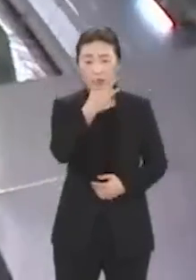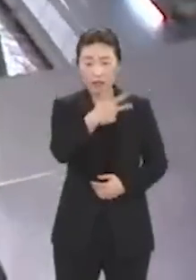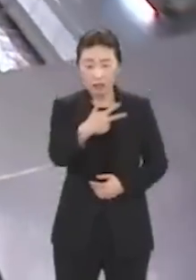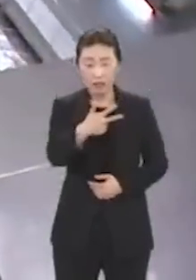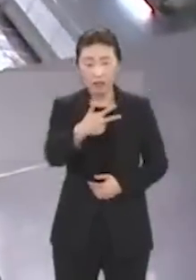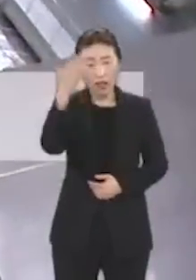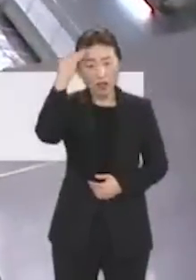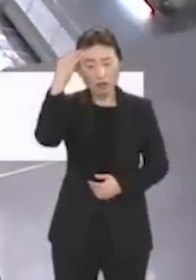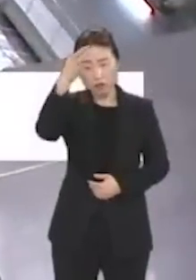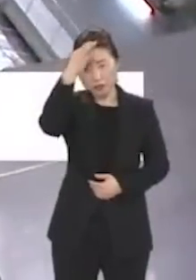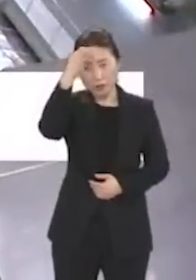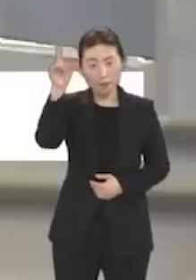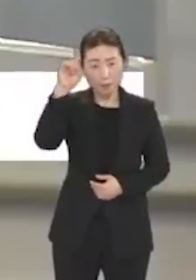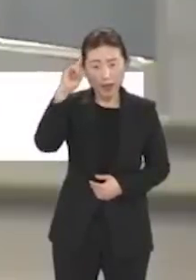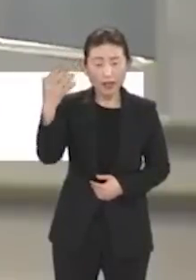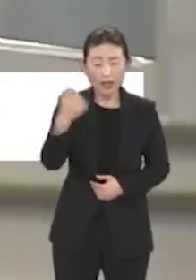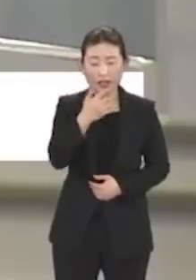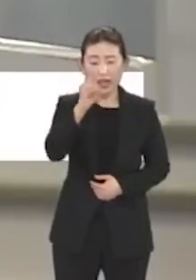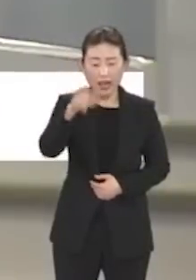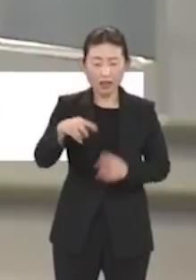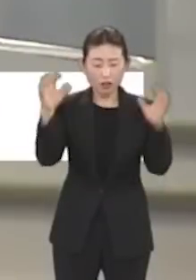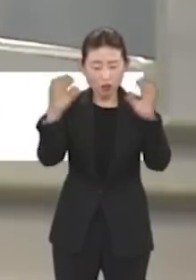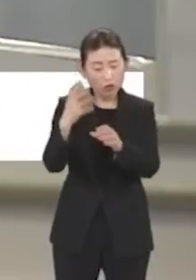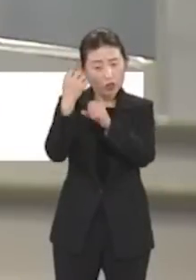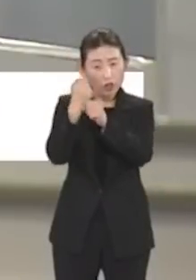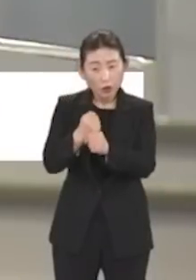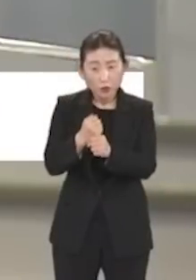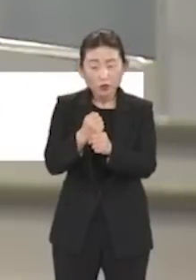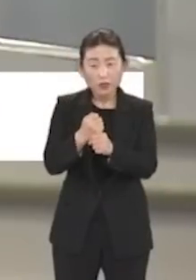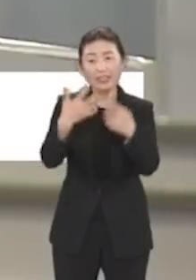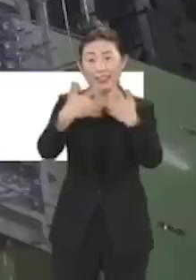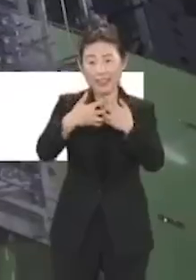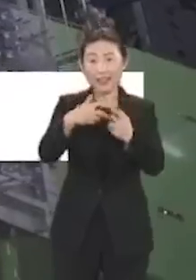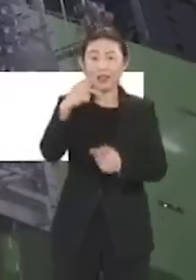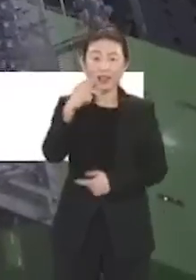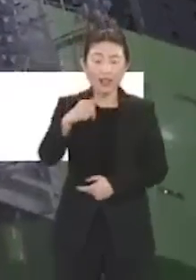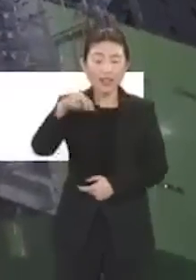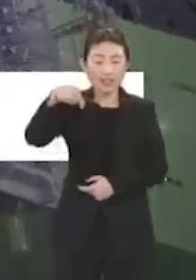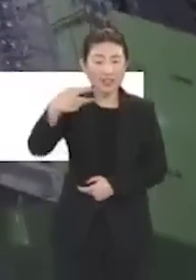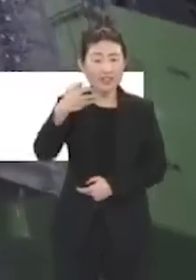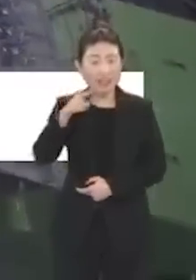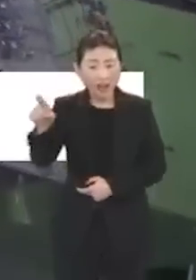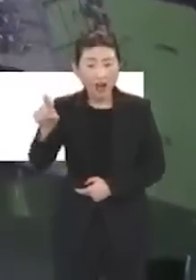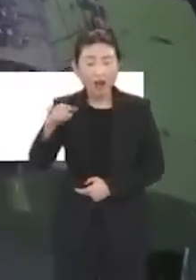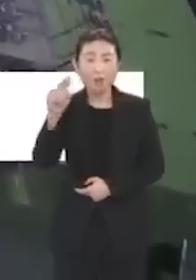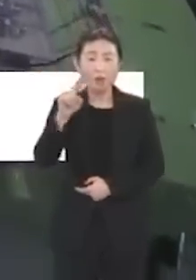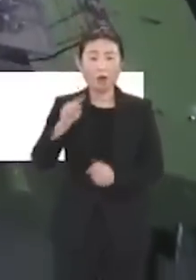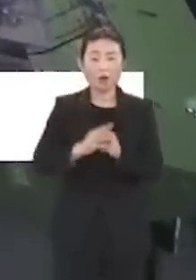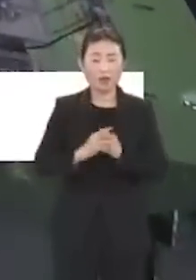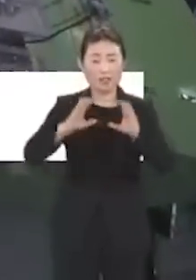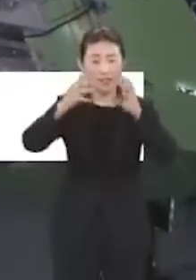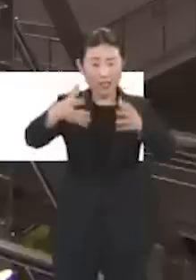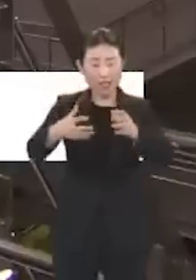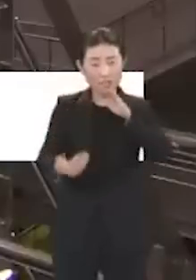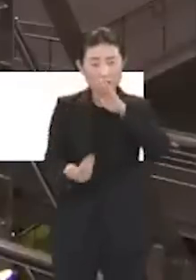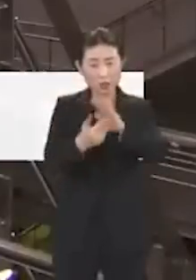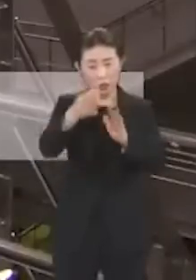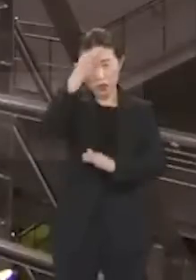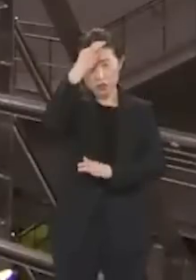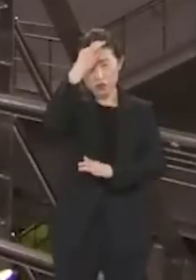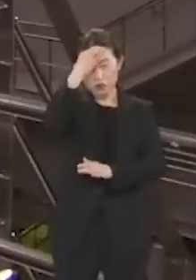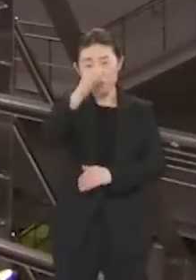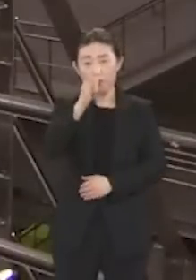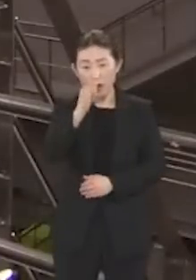2007년 국내 독자 기술로 개발한 핵융합 연구장치 케이스타는 꿈의 인공 태양으로 불리며 세계 최고의 기술